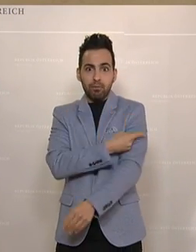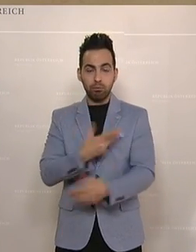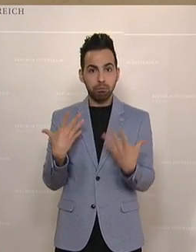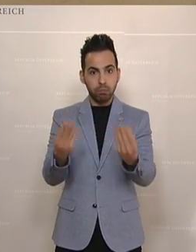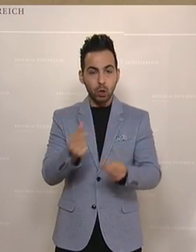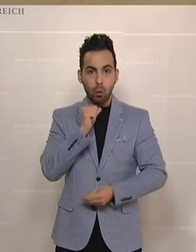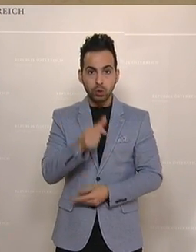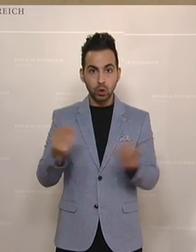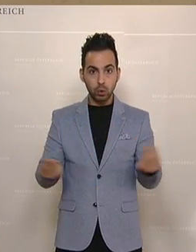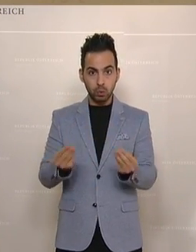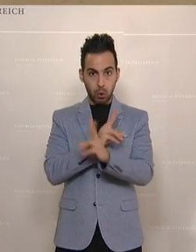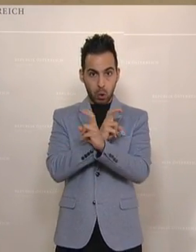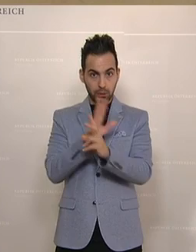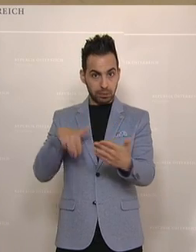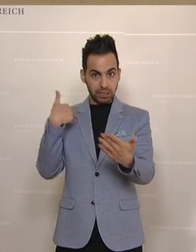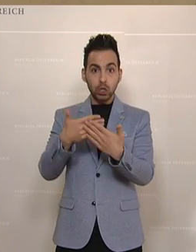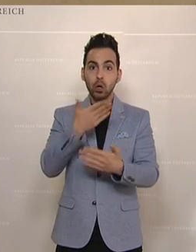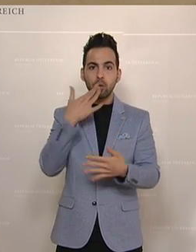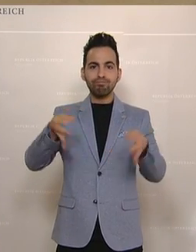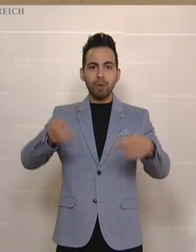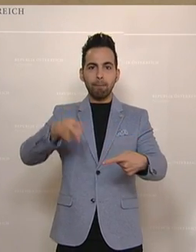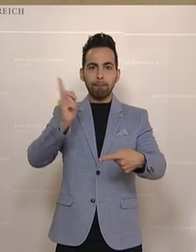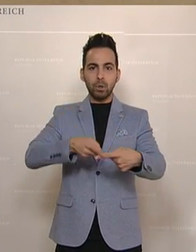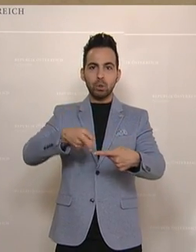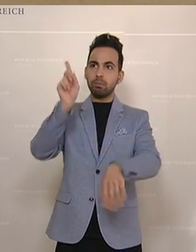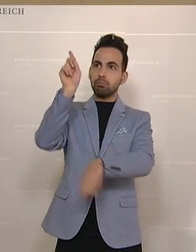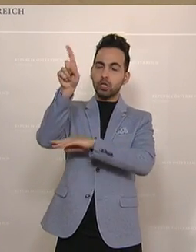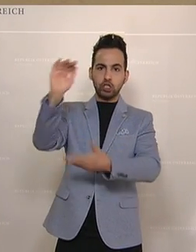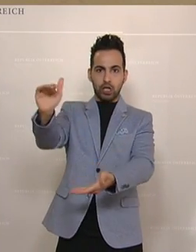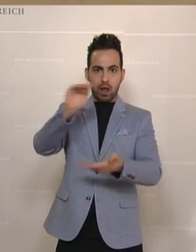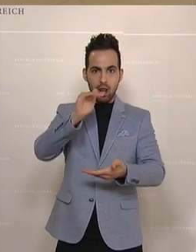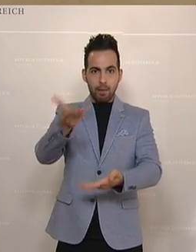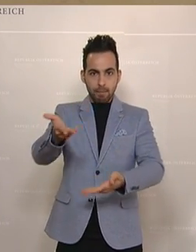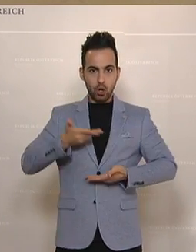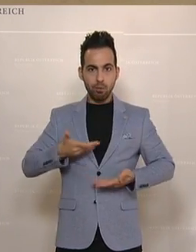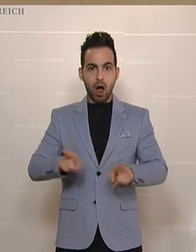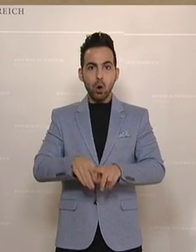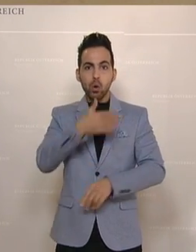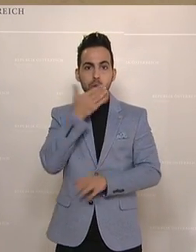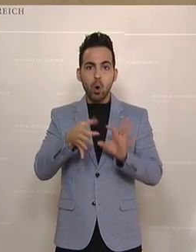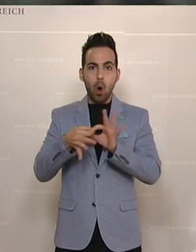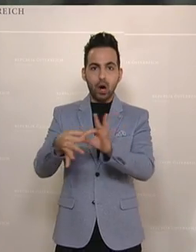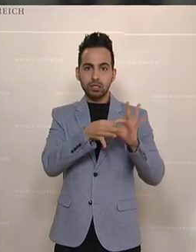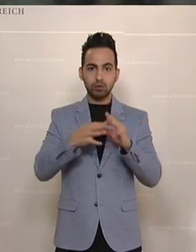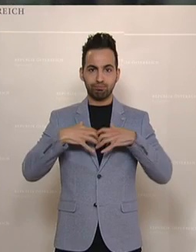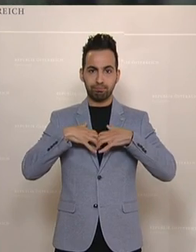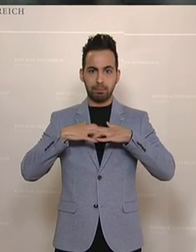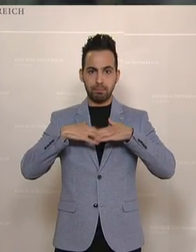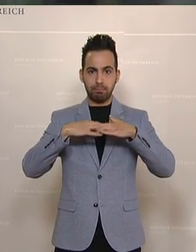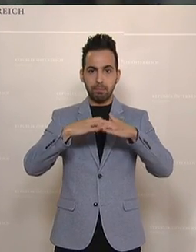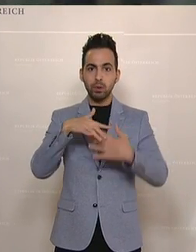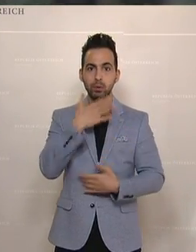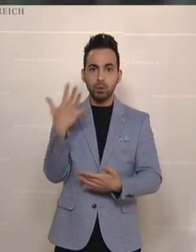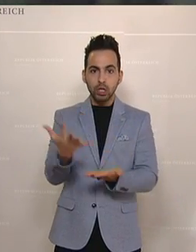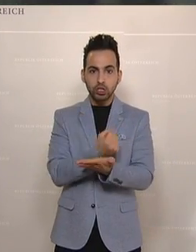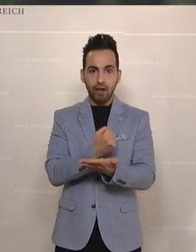weil Österreich nicht rechtzeitig ausreichend Impfstoff beschafft hat und nicht rechtzeitig entsprechende Organisationen auf die Füße gestellt hat, um